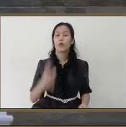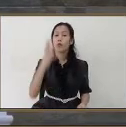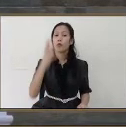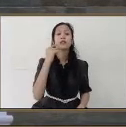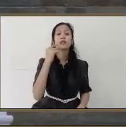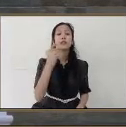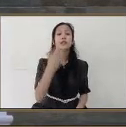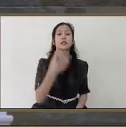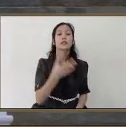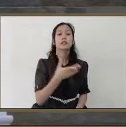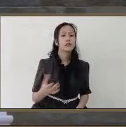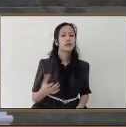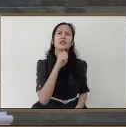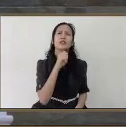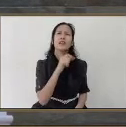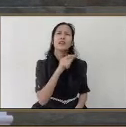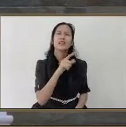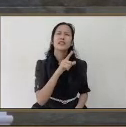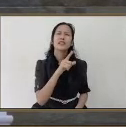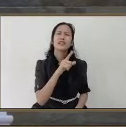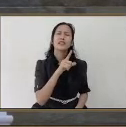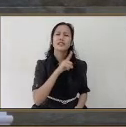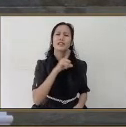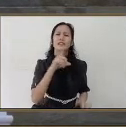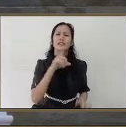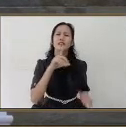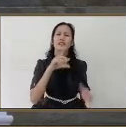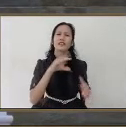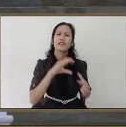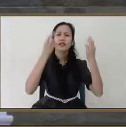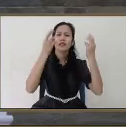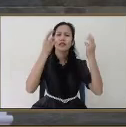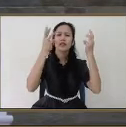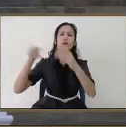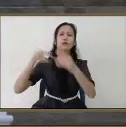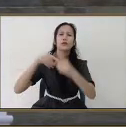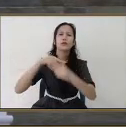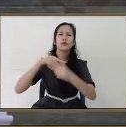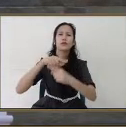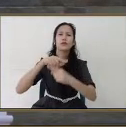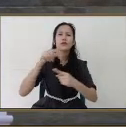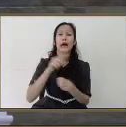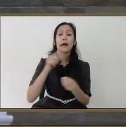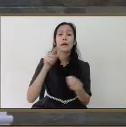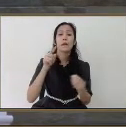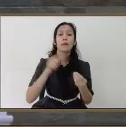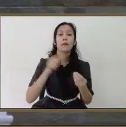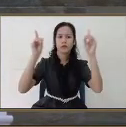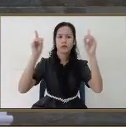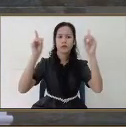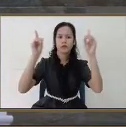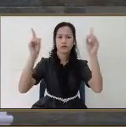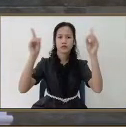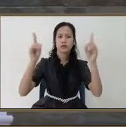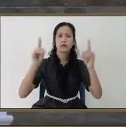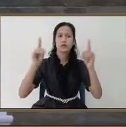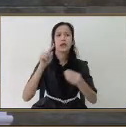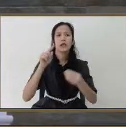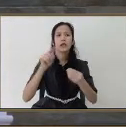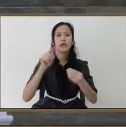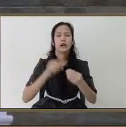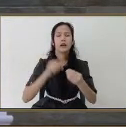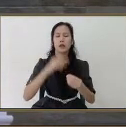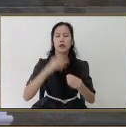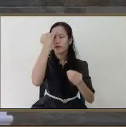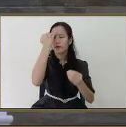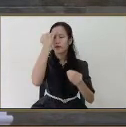katamaran manood kapag ka ang topic is about doctrine and details of the Bible kasi wala tayong ia-apply kung wala ang